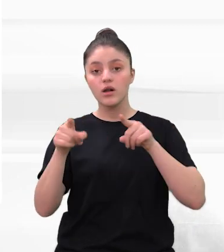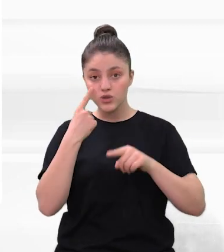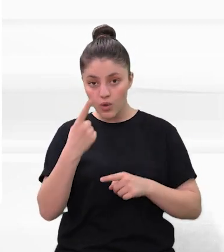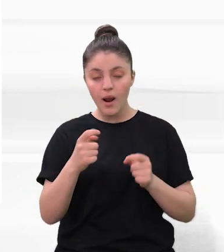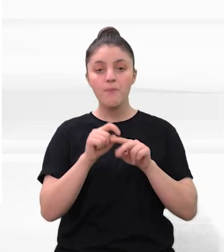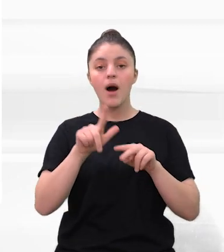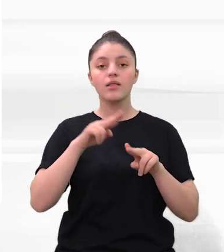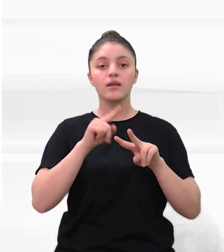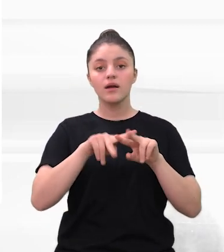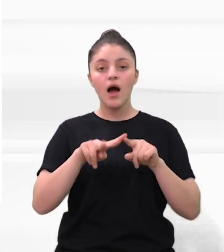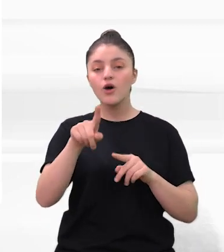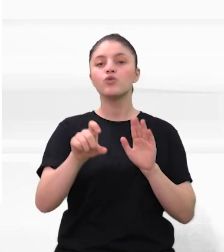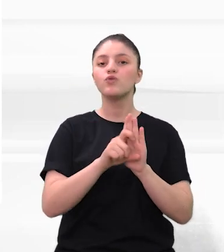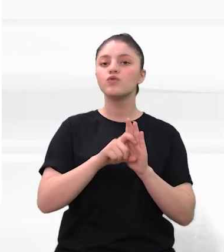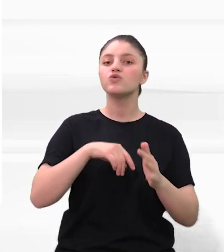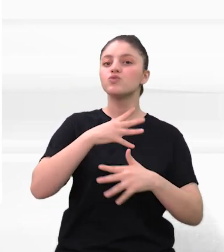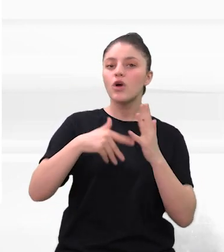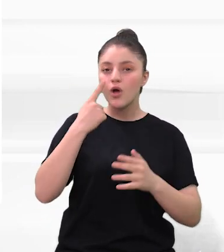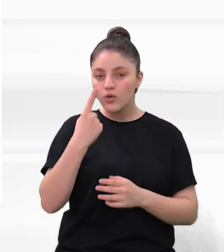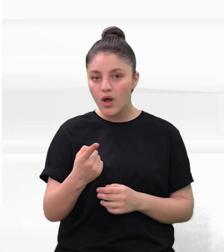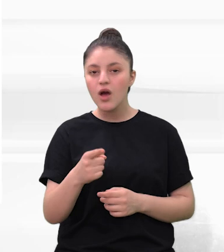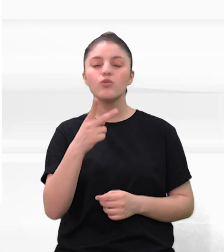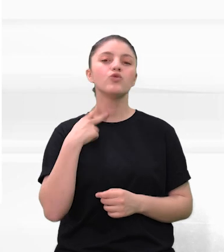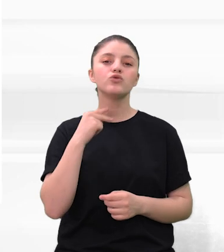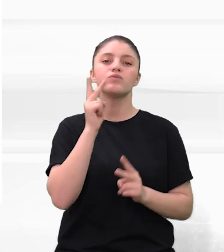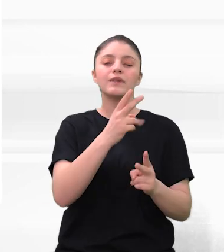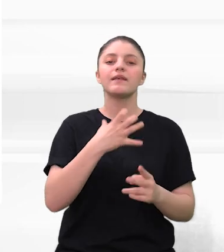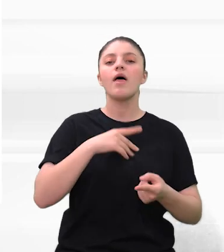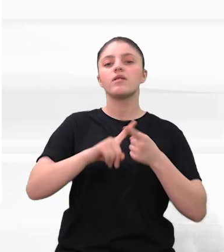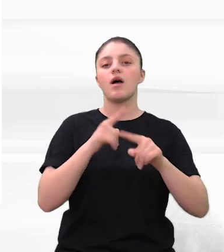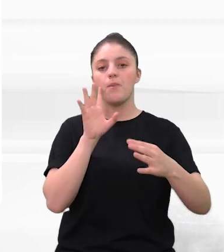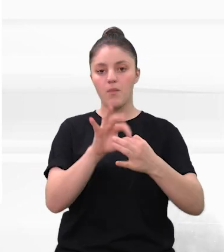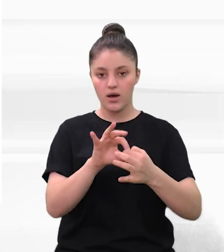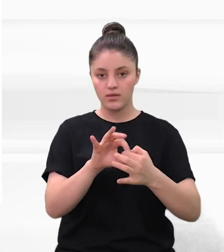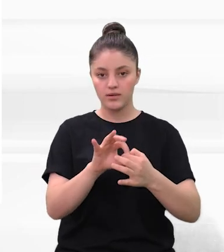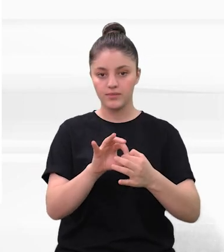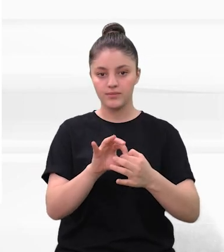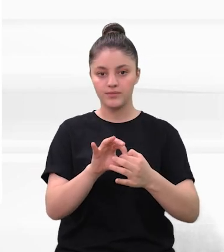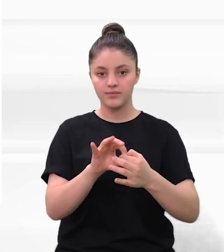Balkanlardaki nüfuz mücadelesi daha çok Rusların bölgede izlemiş olduğu Panslavizm siyasetine bağlıdır